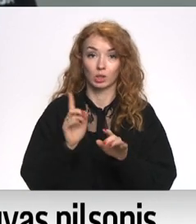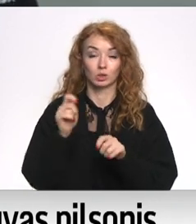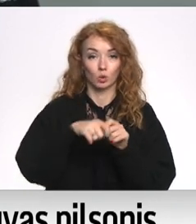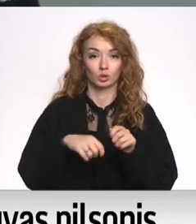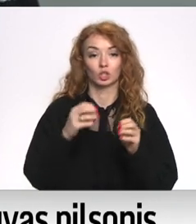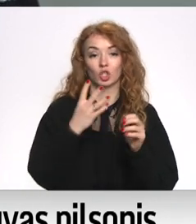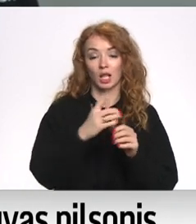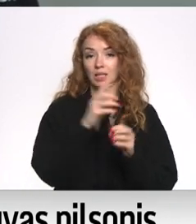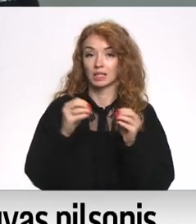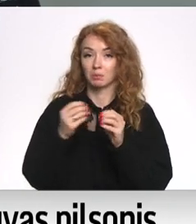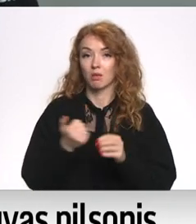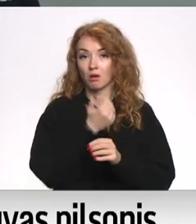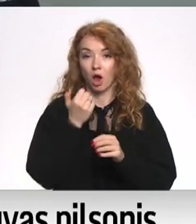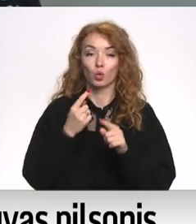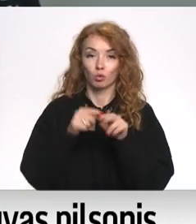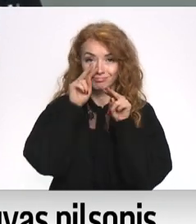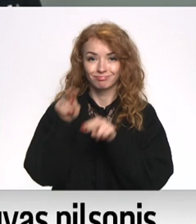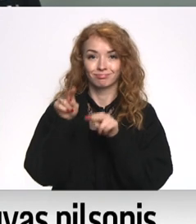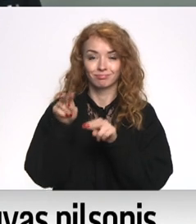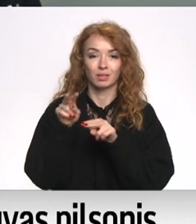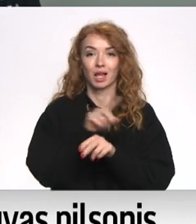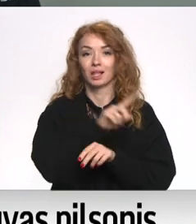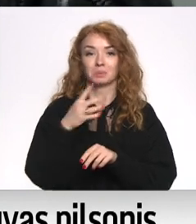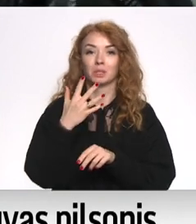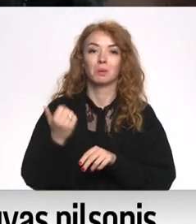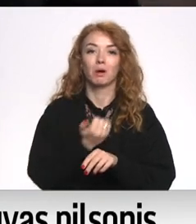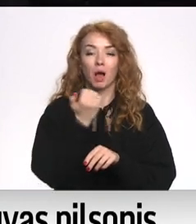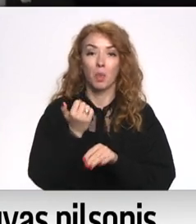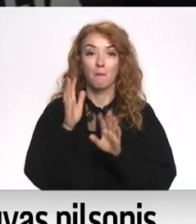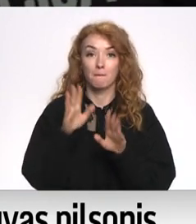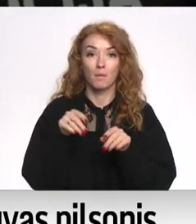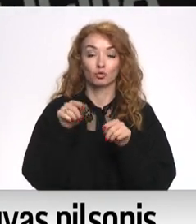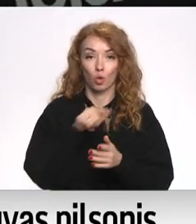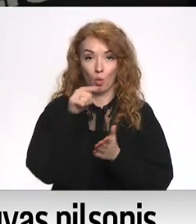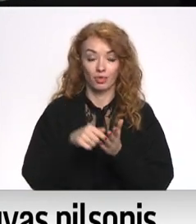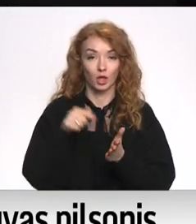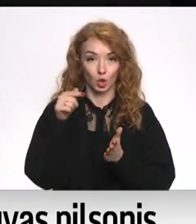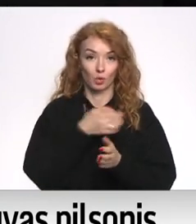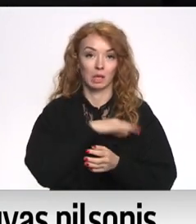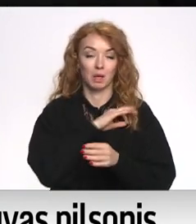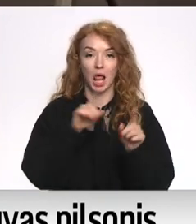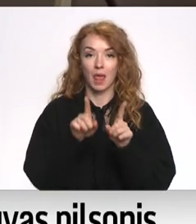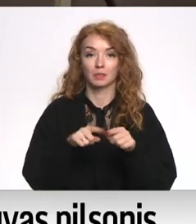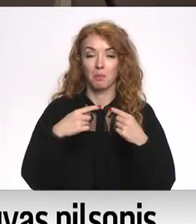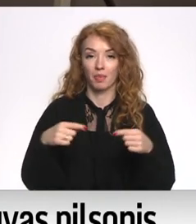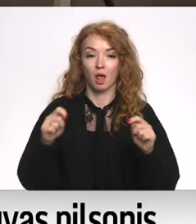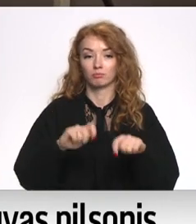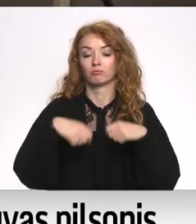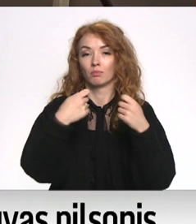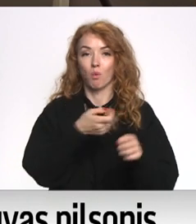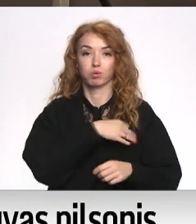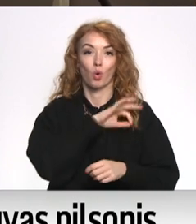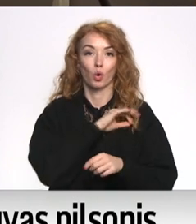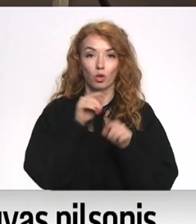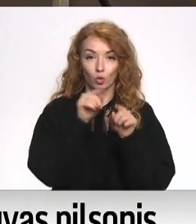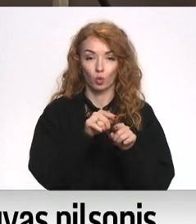4 līdz 10 gadiem un probācijas uzraudzību līdz 5 gadiem. Par notikumu Pāvilostā kriminālu lietas materiāli ir nodoti